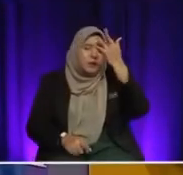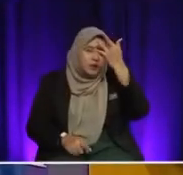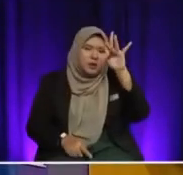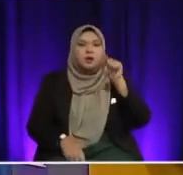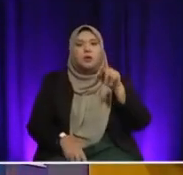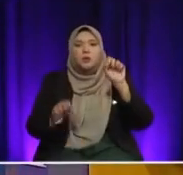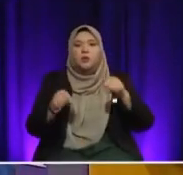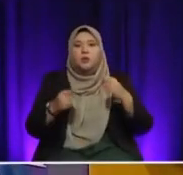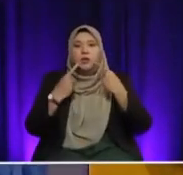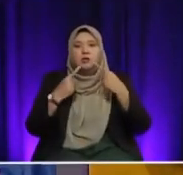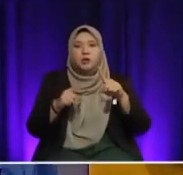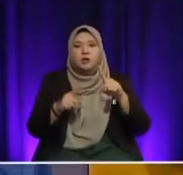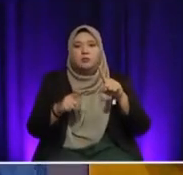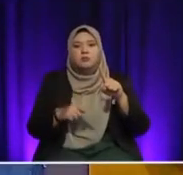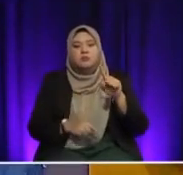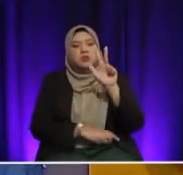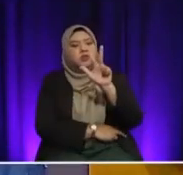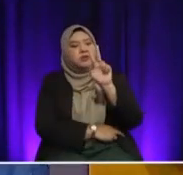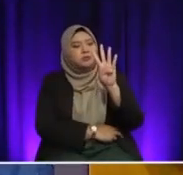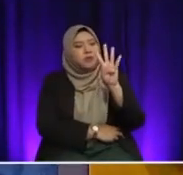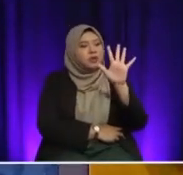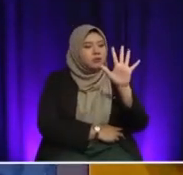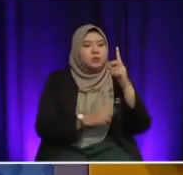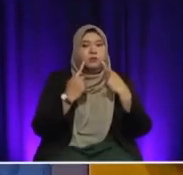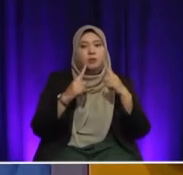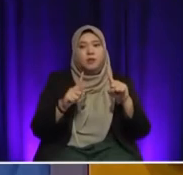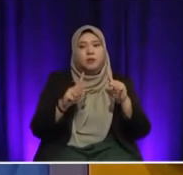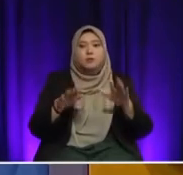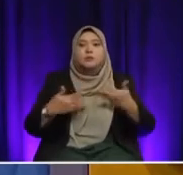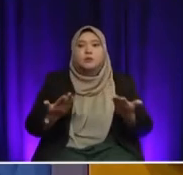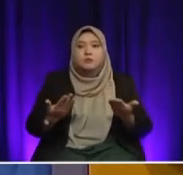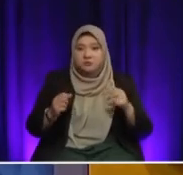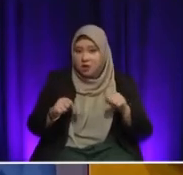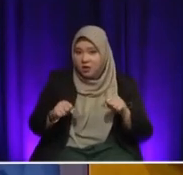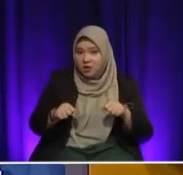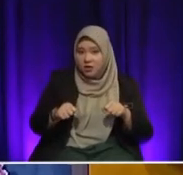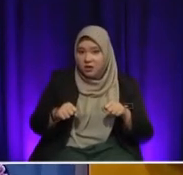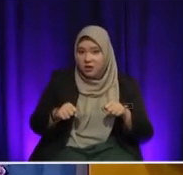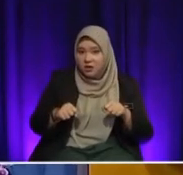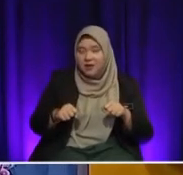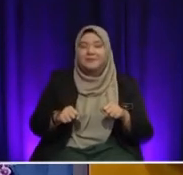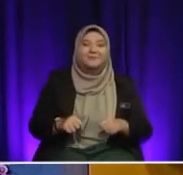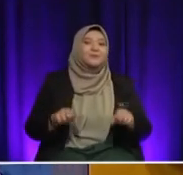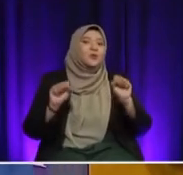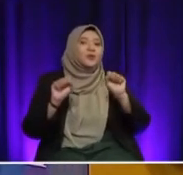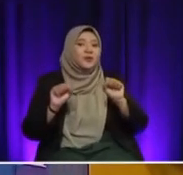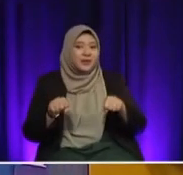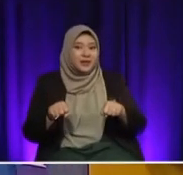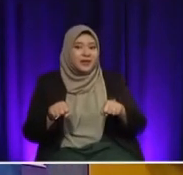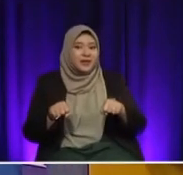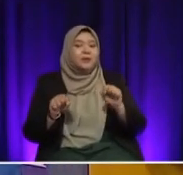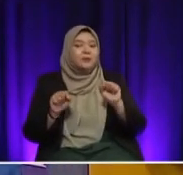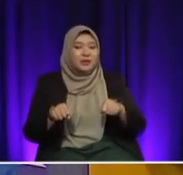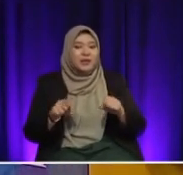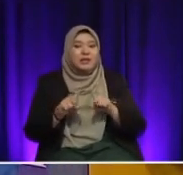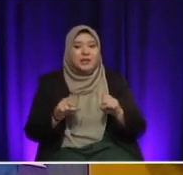Mereka boleh. Saya sentiasa pesan pada murid untuk jawab lebih. Baik. Jangan kurang. Tapi pastikan jawapan yang betul-betul yakin lah.